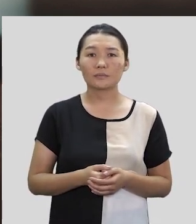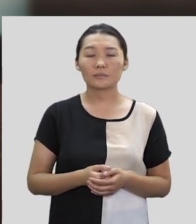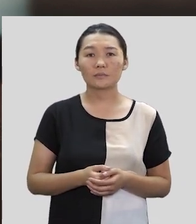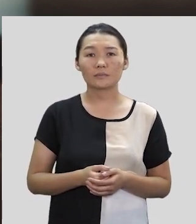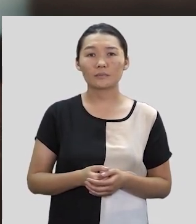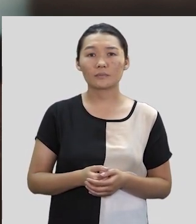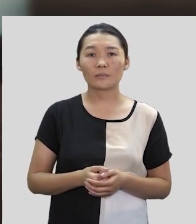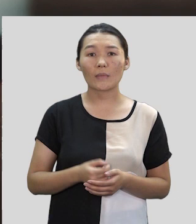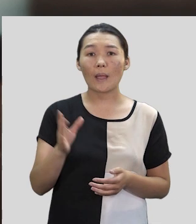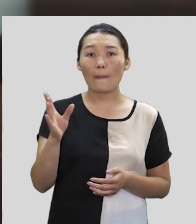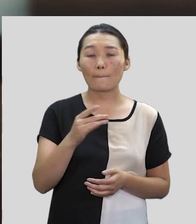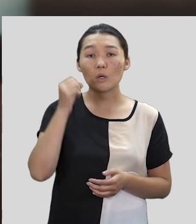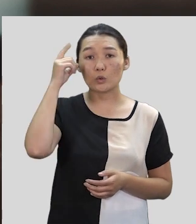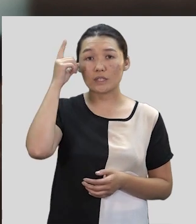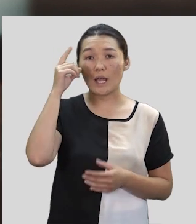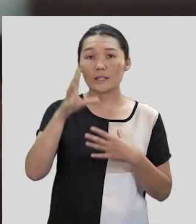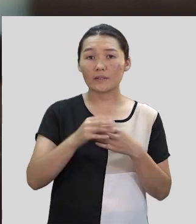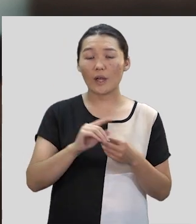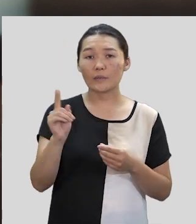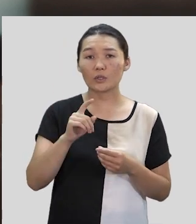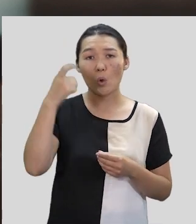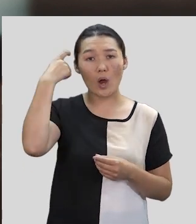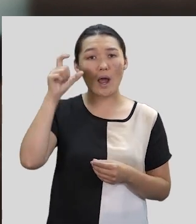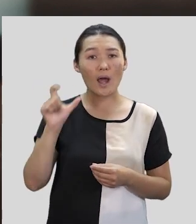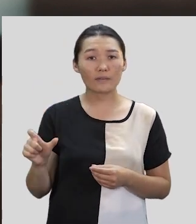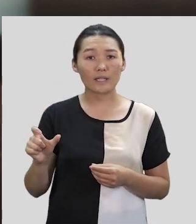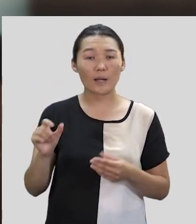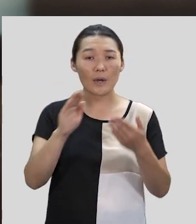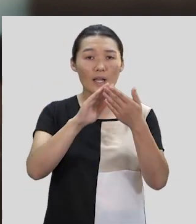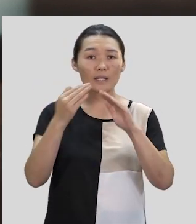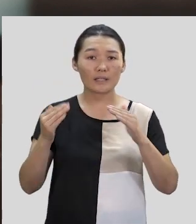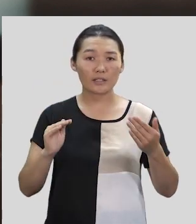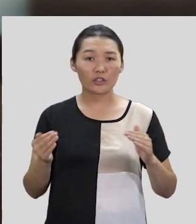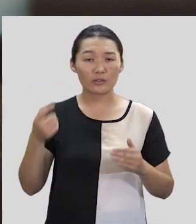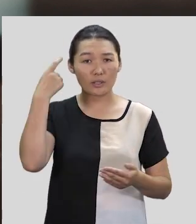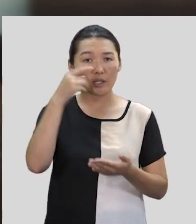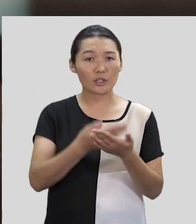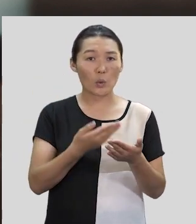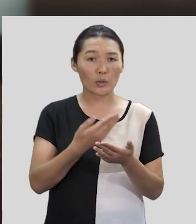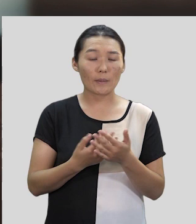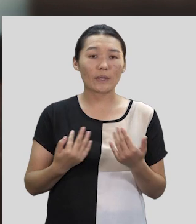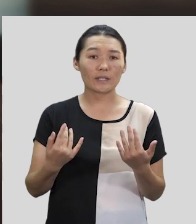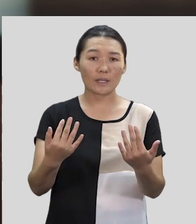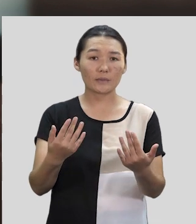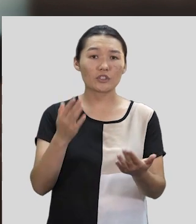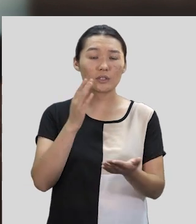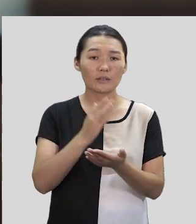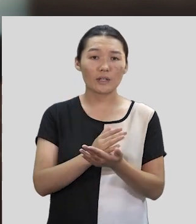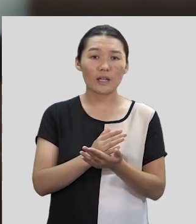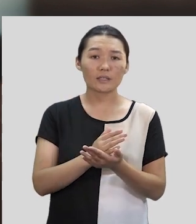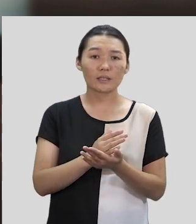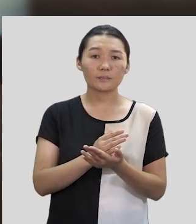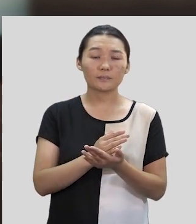мы узнали с вами что автором иерархической теории потребностей является американский